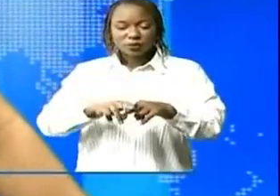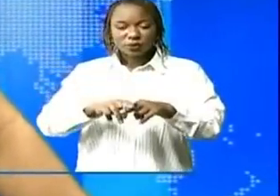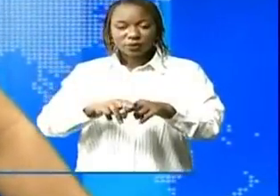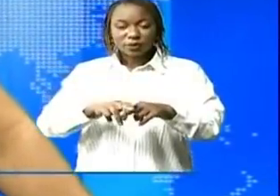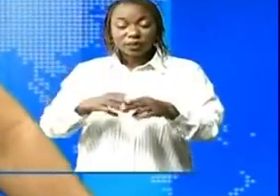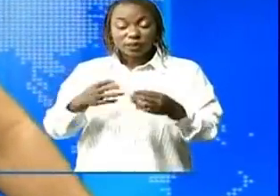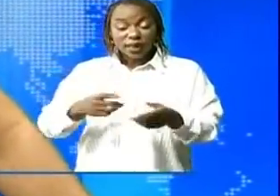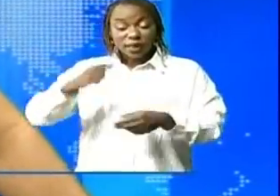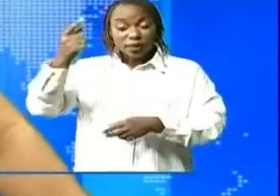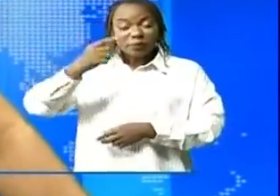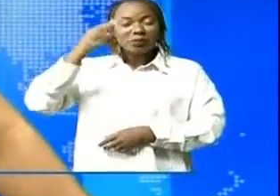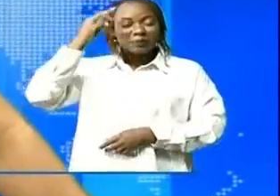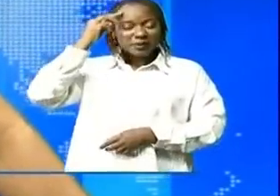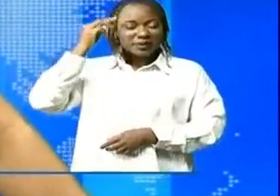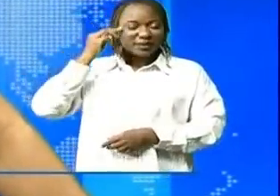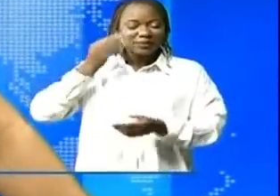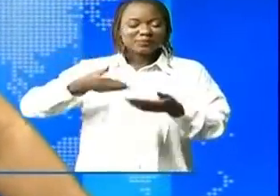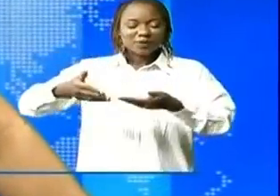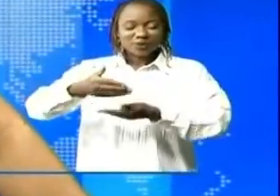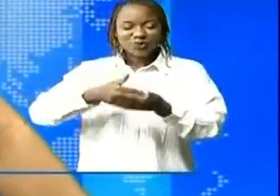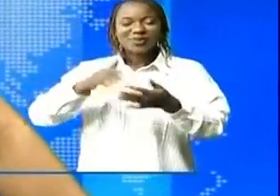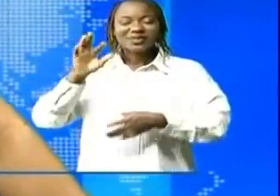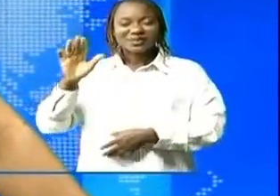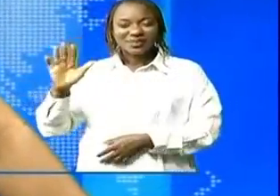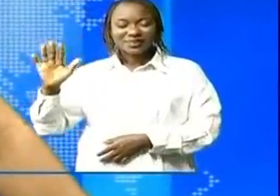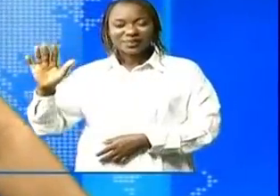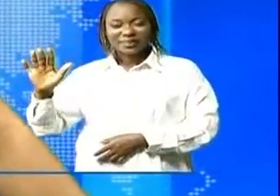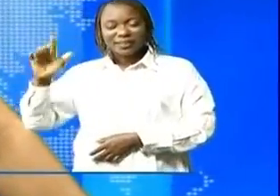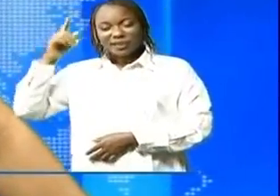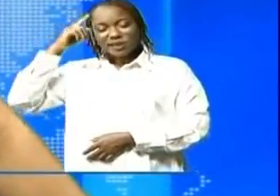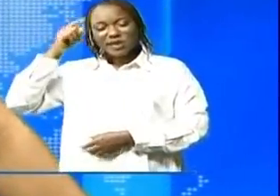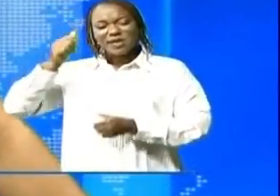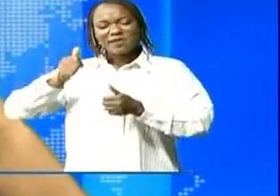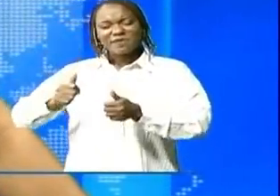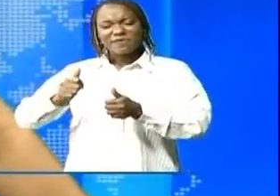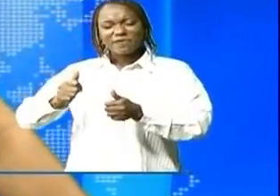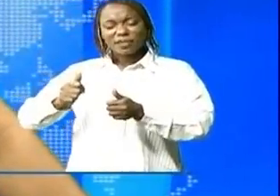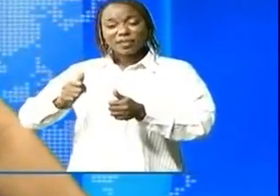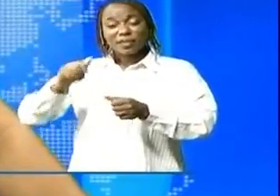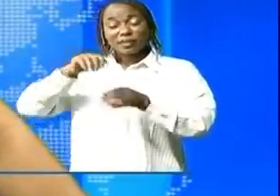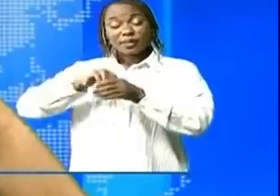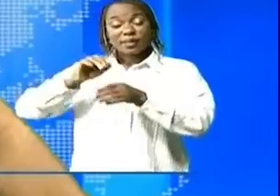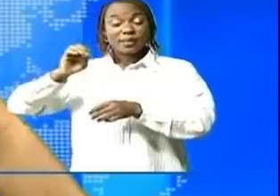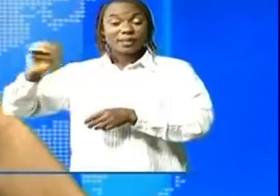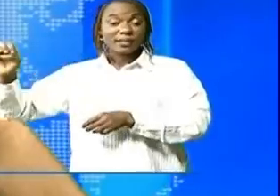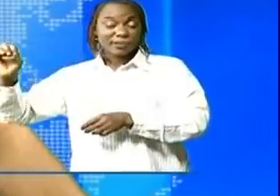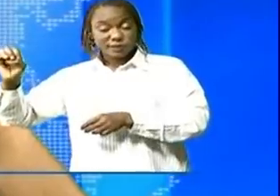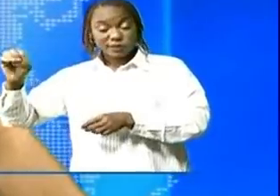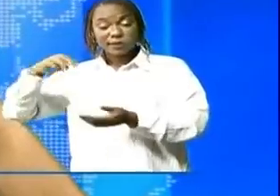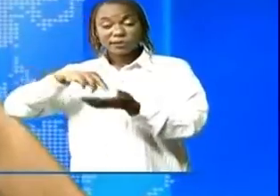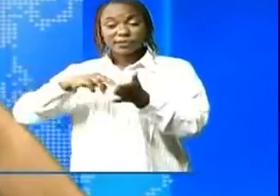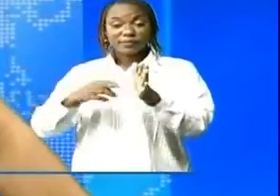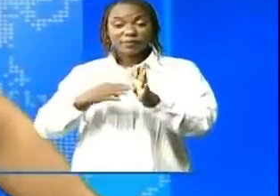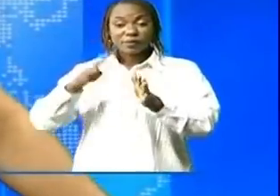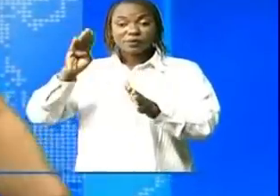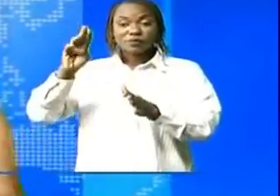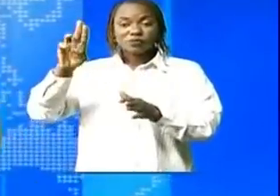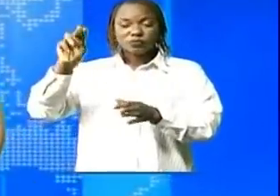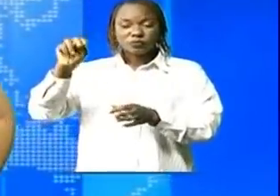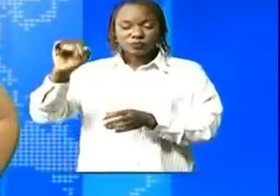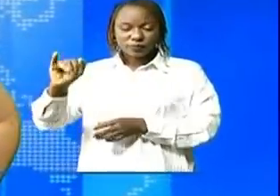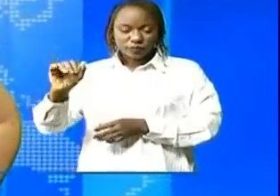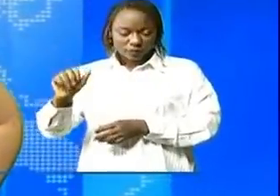Le Premier ministre a regagné Kinshasa au terme d'un bref séjour de travail passé à Bunia. Mais avant de regagner la capitale,